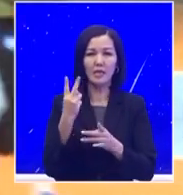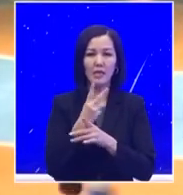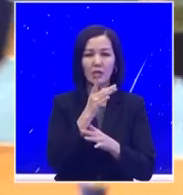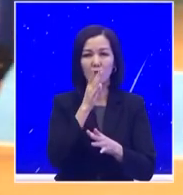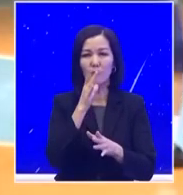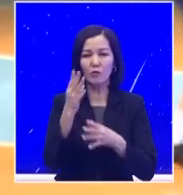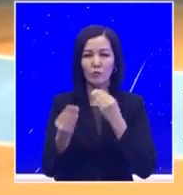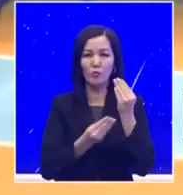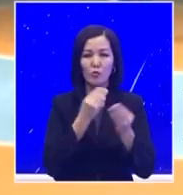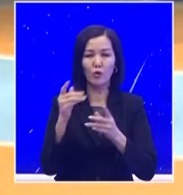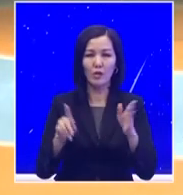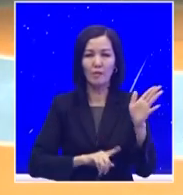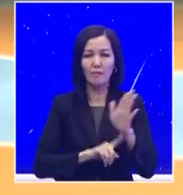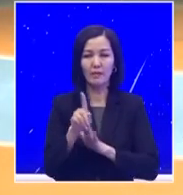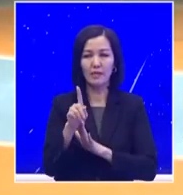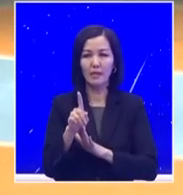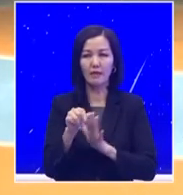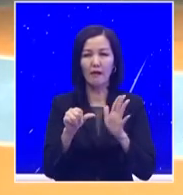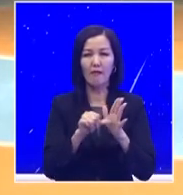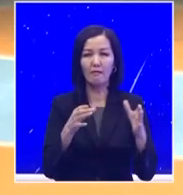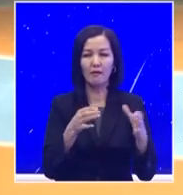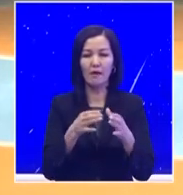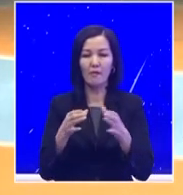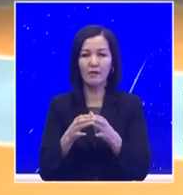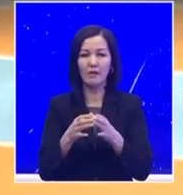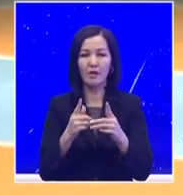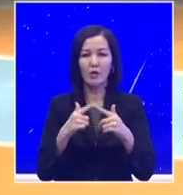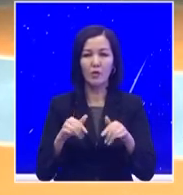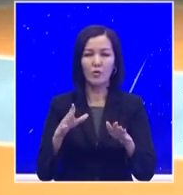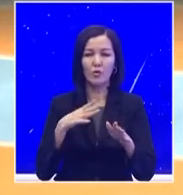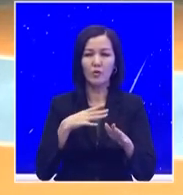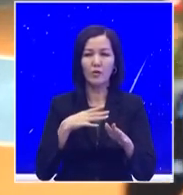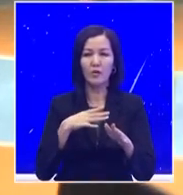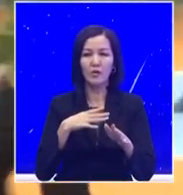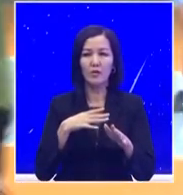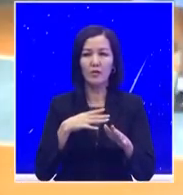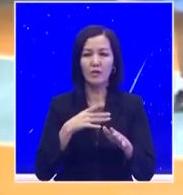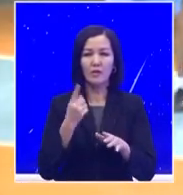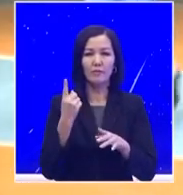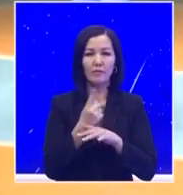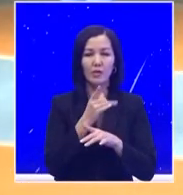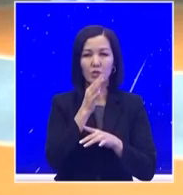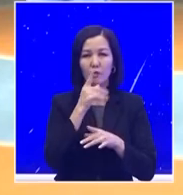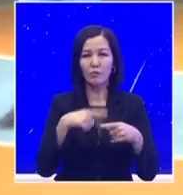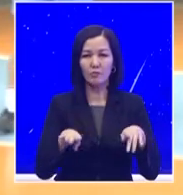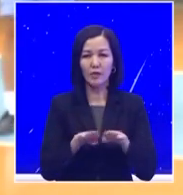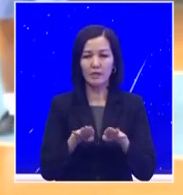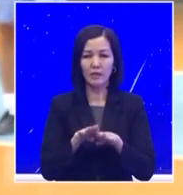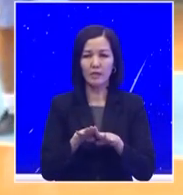Сол екінші маусымда да 6 команда жасақталды. Сол бұрынғы бірінші маусымдағындай ол